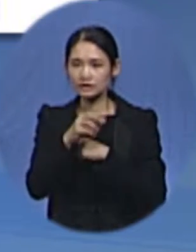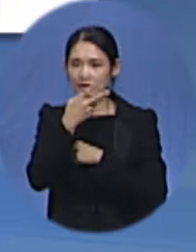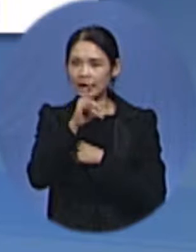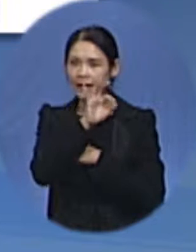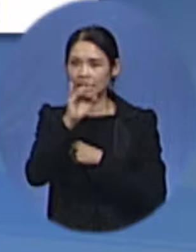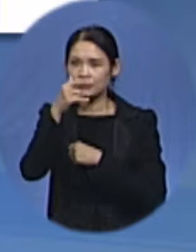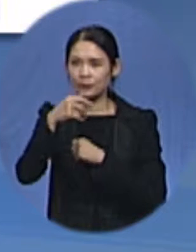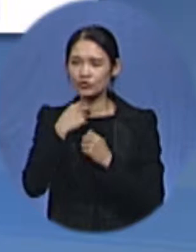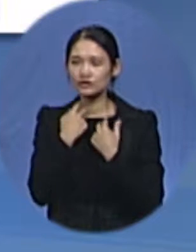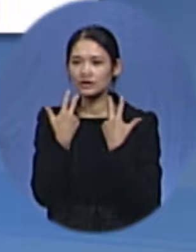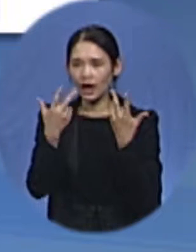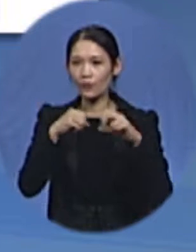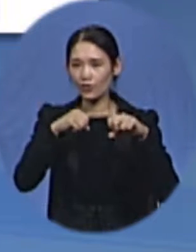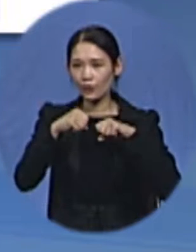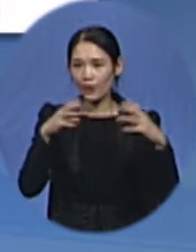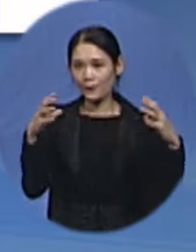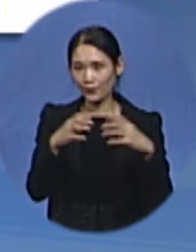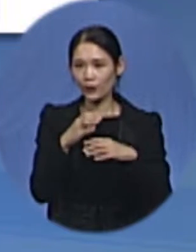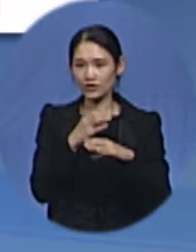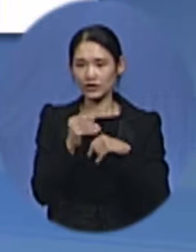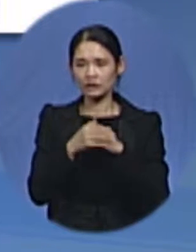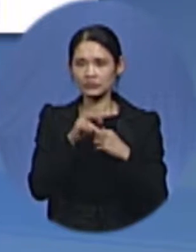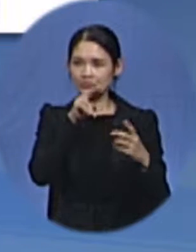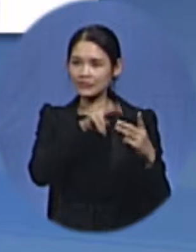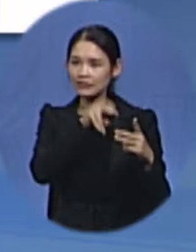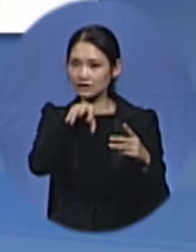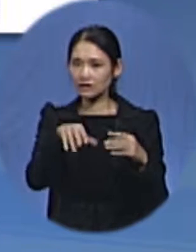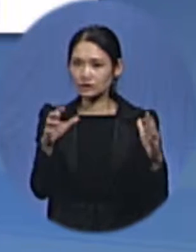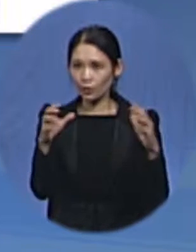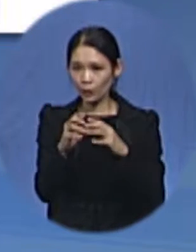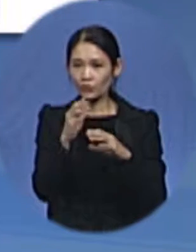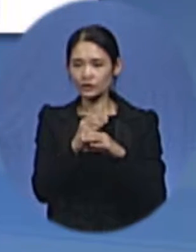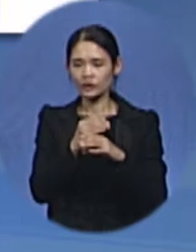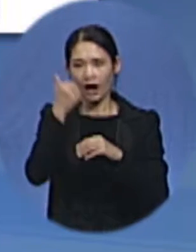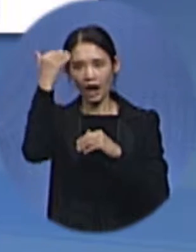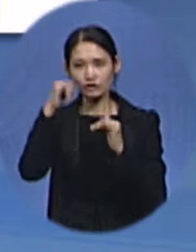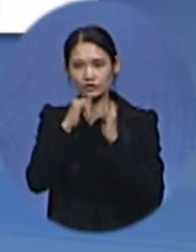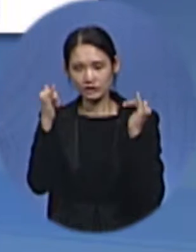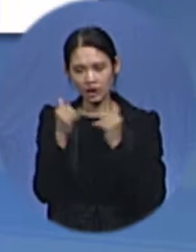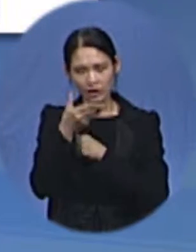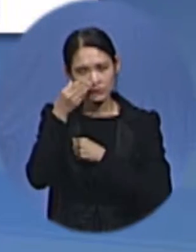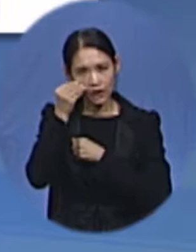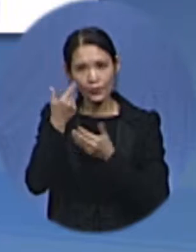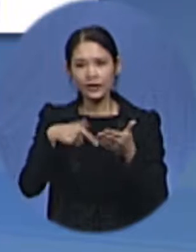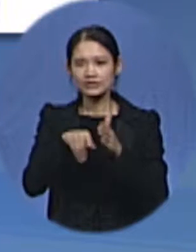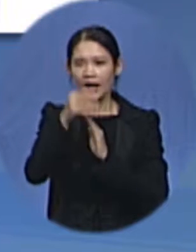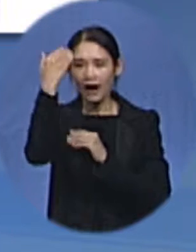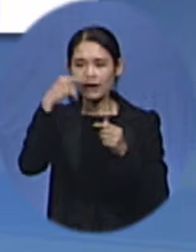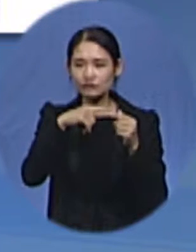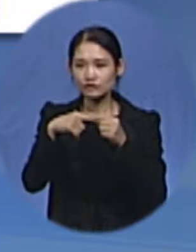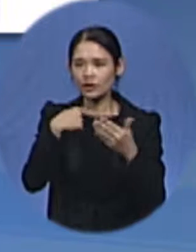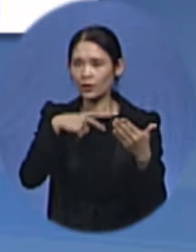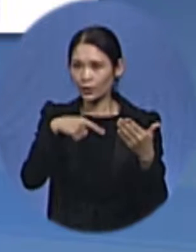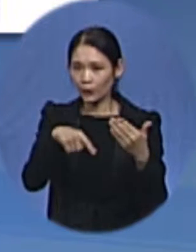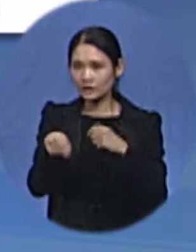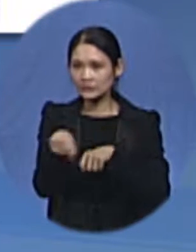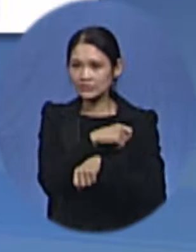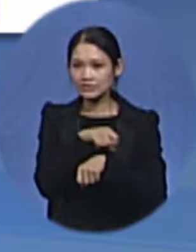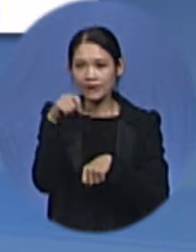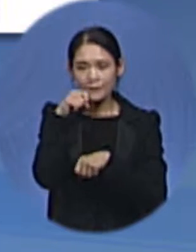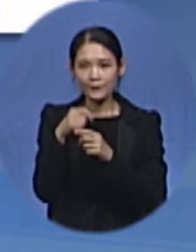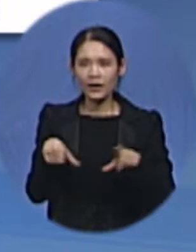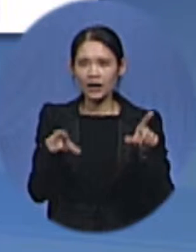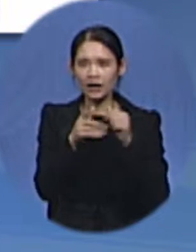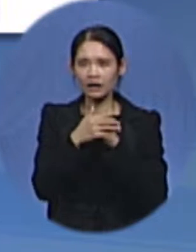레인보우스쿨 자원봉사자를 모집합니다. 센터는 한국사회에 적응할 수 있도록 한국어 교육, 특기적성 활동 등을